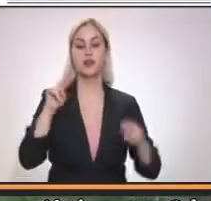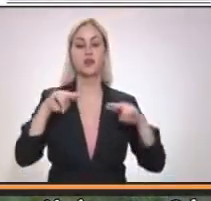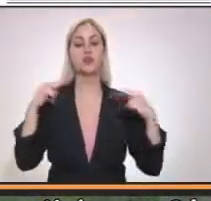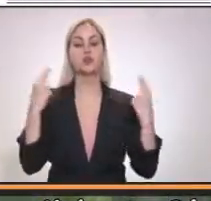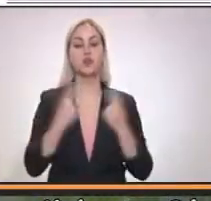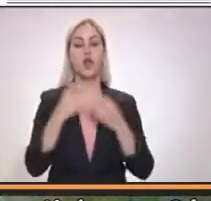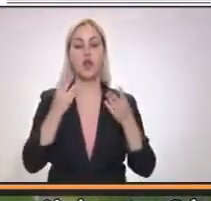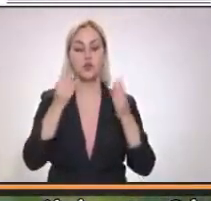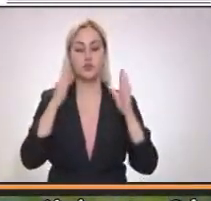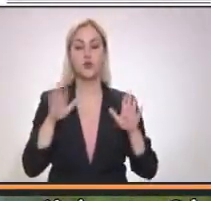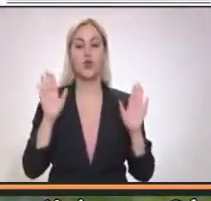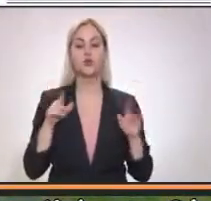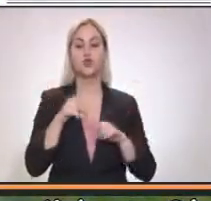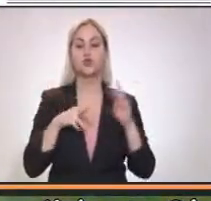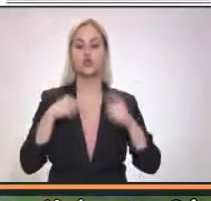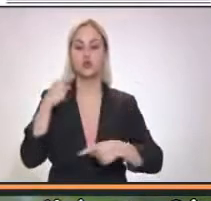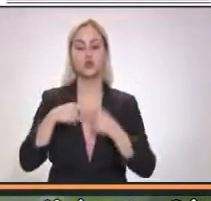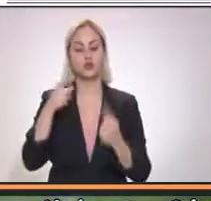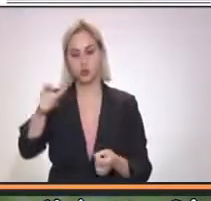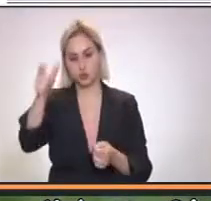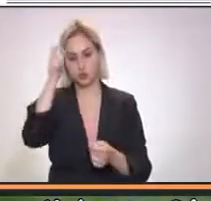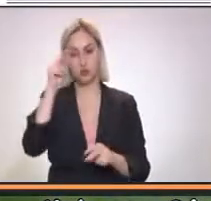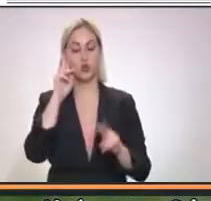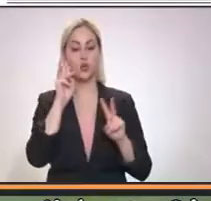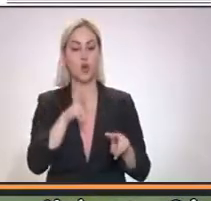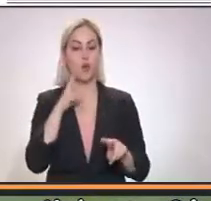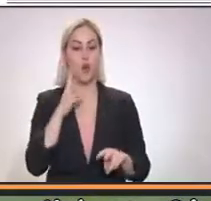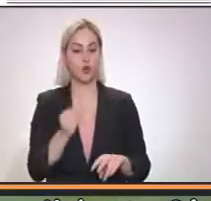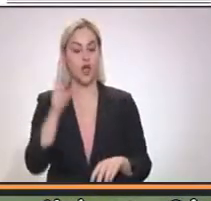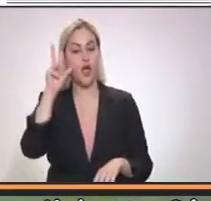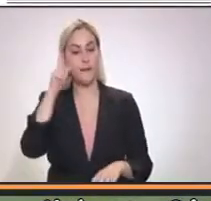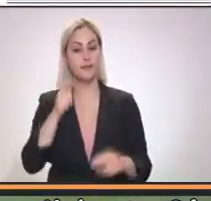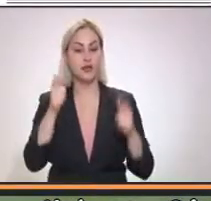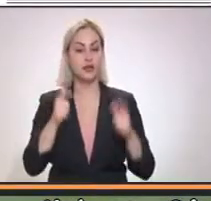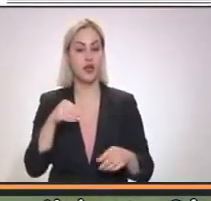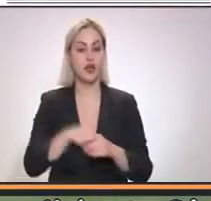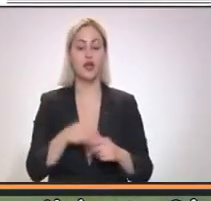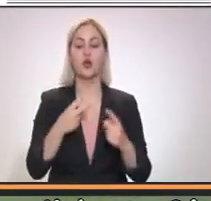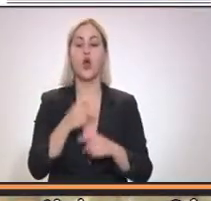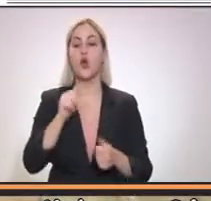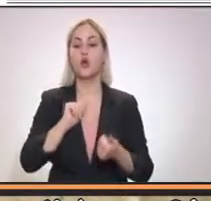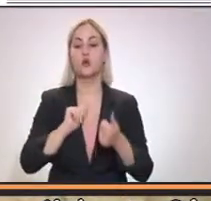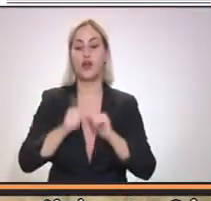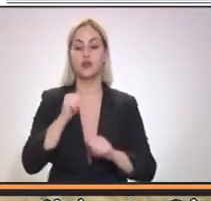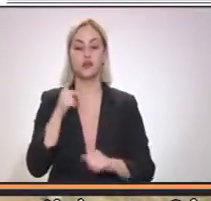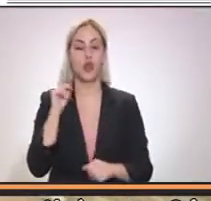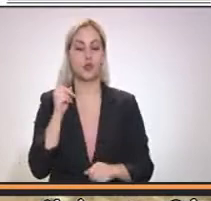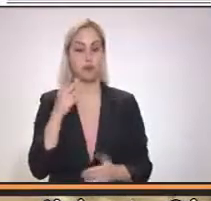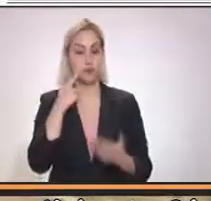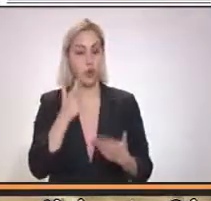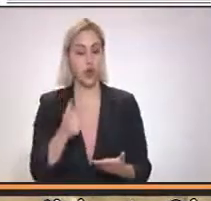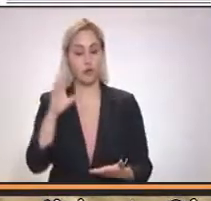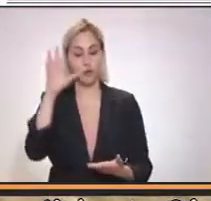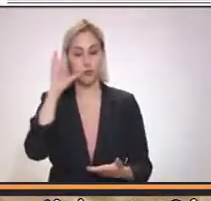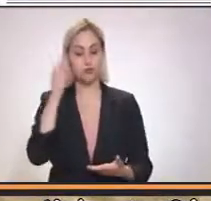2020'de dünyada en çok kuş türünü bir Türk gördü. Amerika Birleşik Devletleri Utah Üniversitesi öğretim